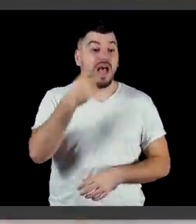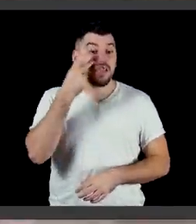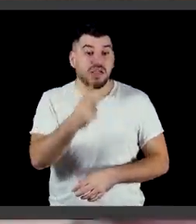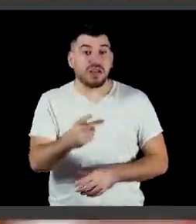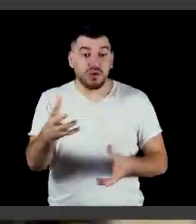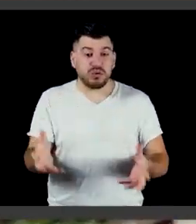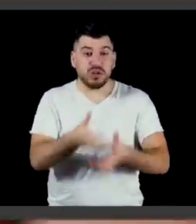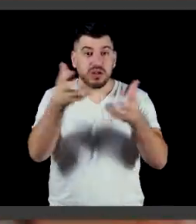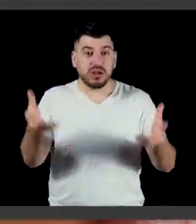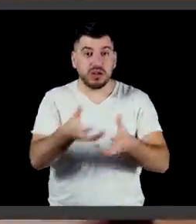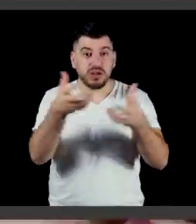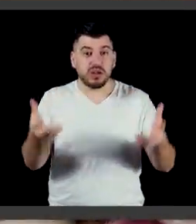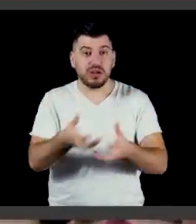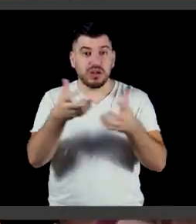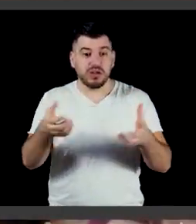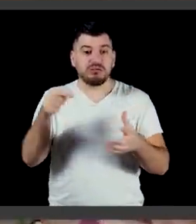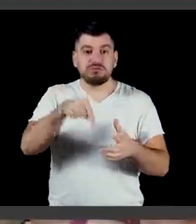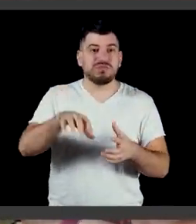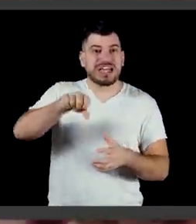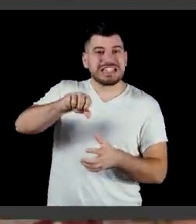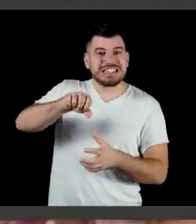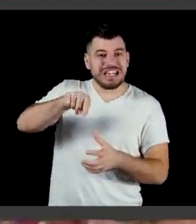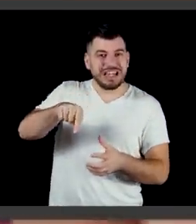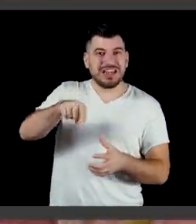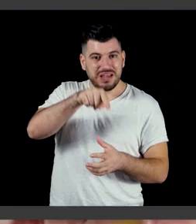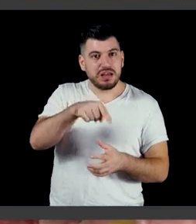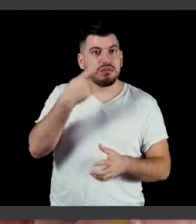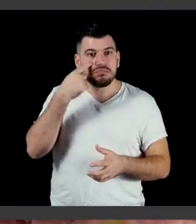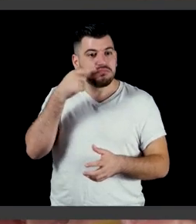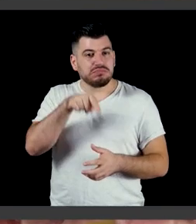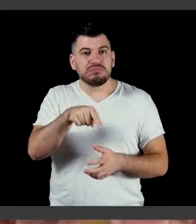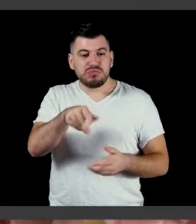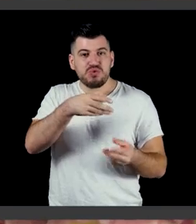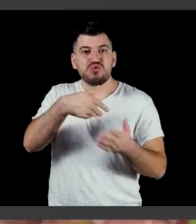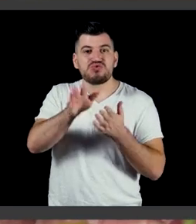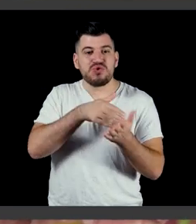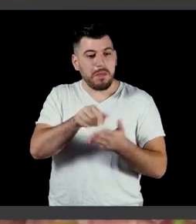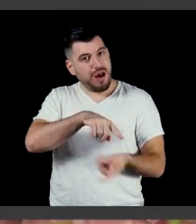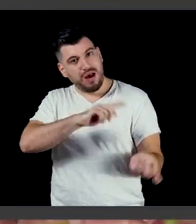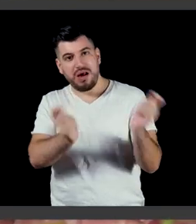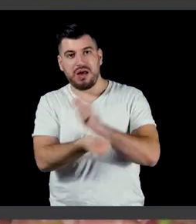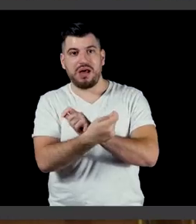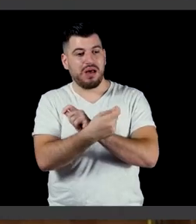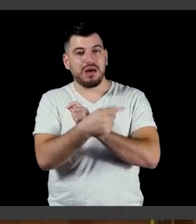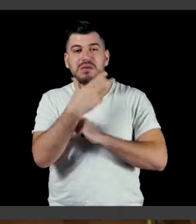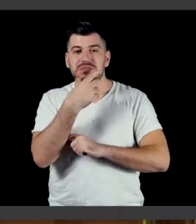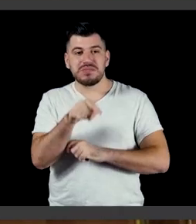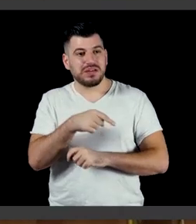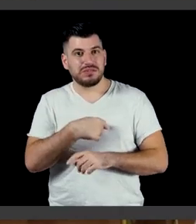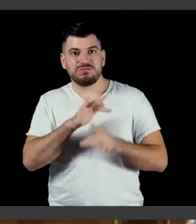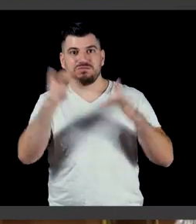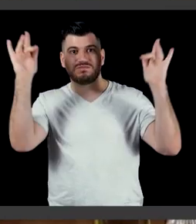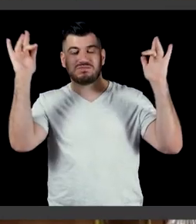το που έριξα στο χοιρινό το ξύδι άρχισε να αλλάζει χρώμα. Η μαρινάδα άρχισε ήδη να δουλεύει. Παίρνω πάλι μεμβράνη και